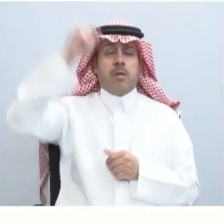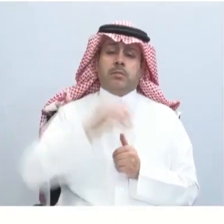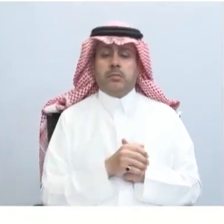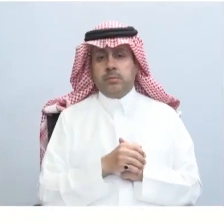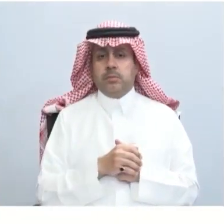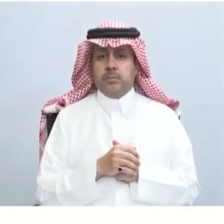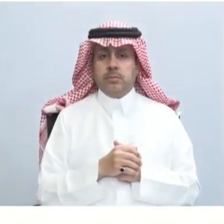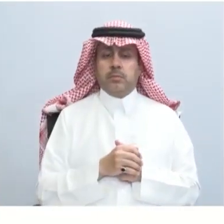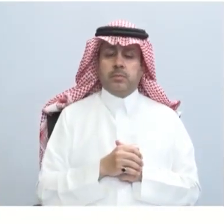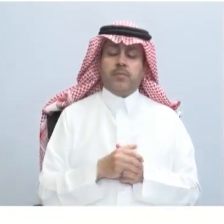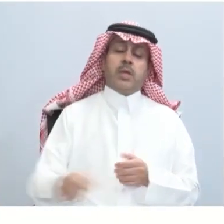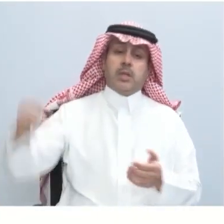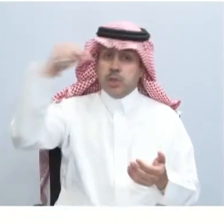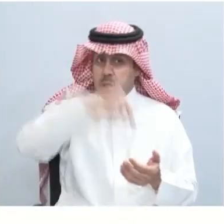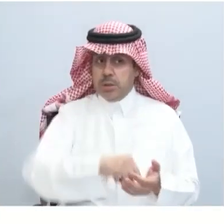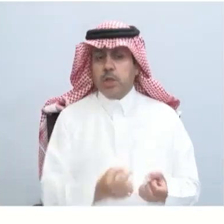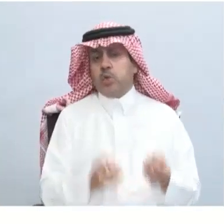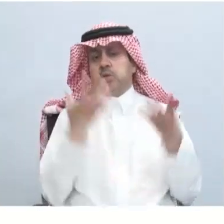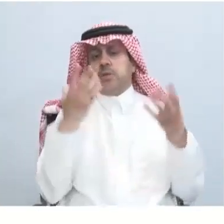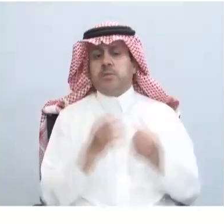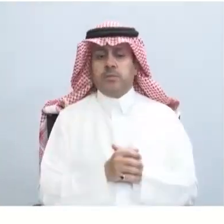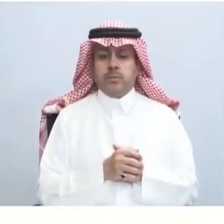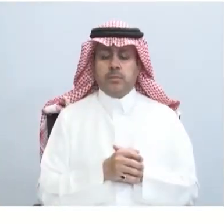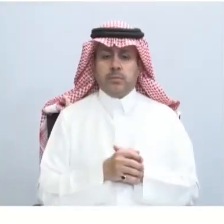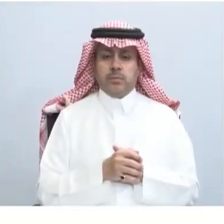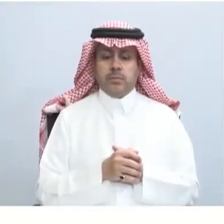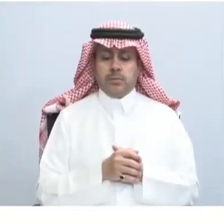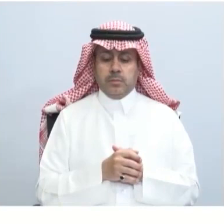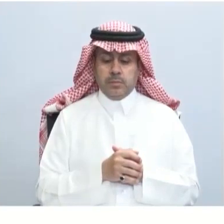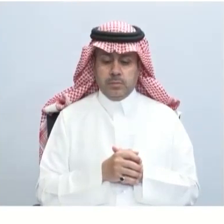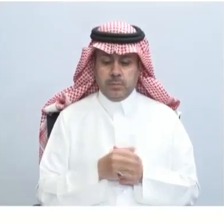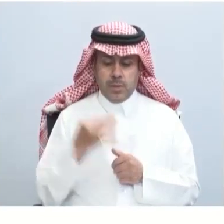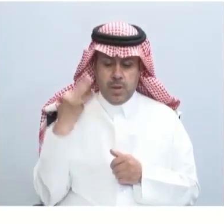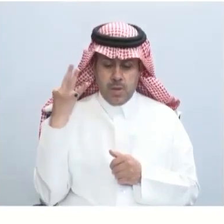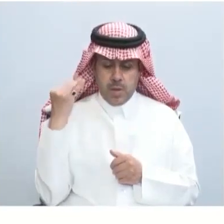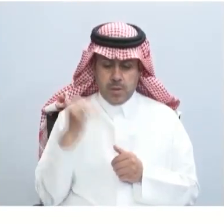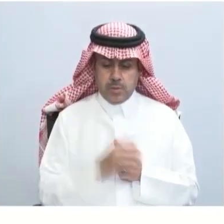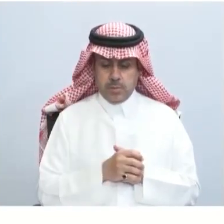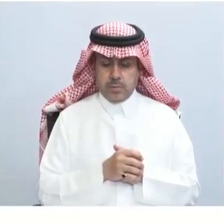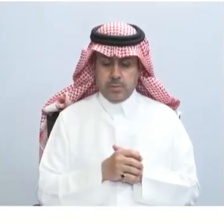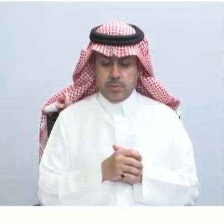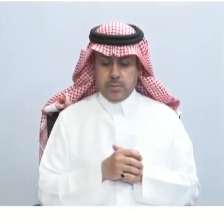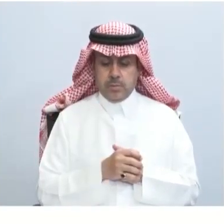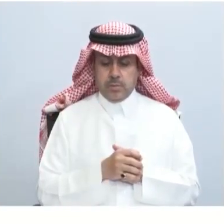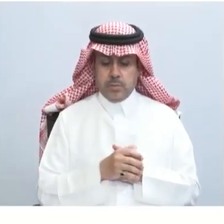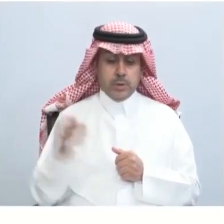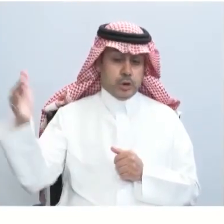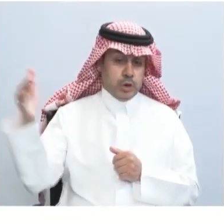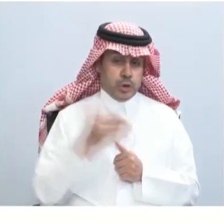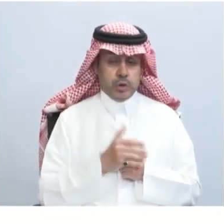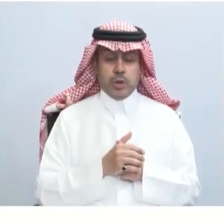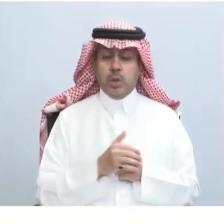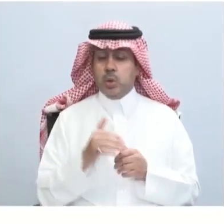يستحق الانسان دخول الجنه ثالثا ورد اسلوب